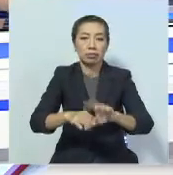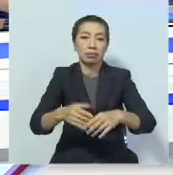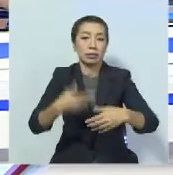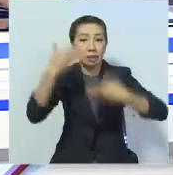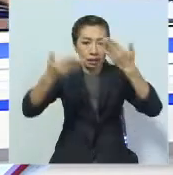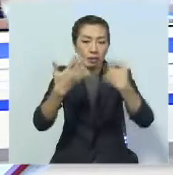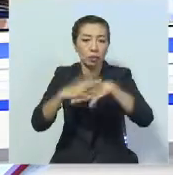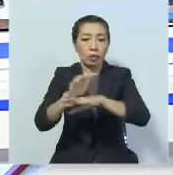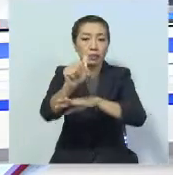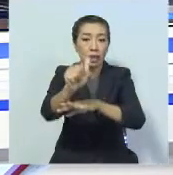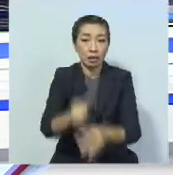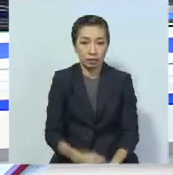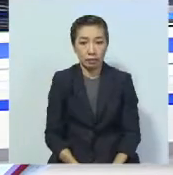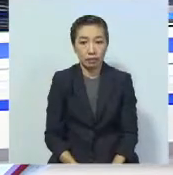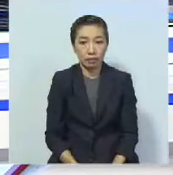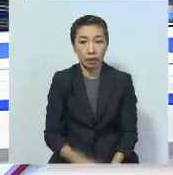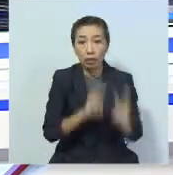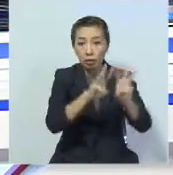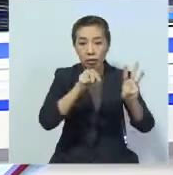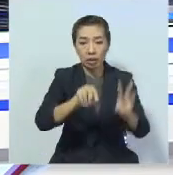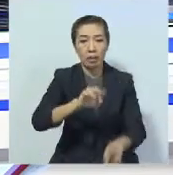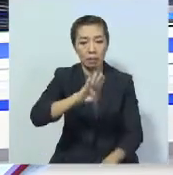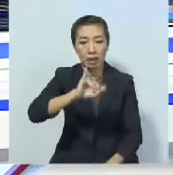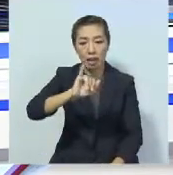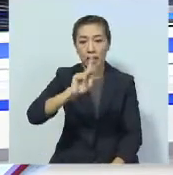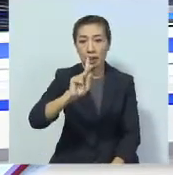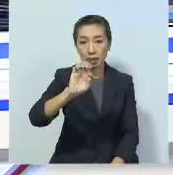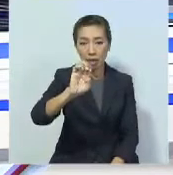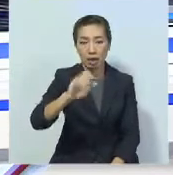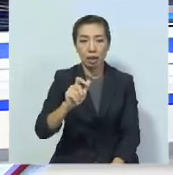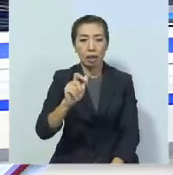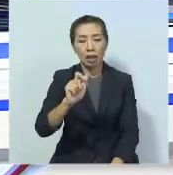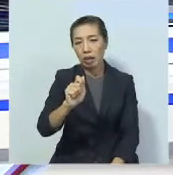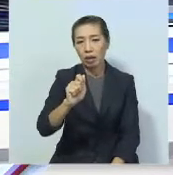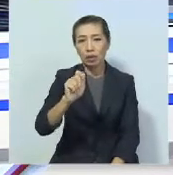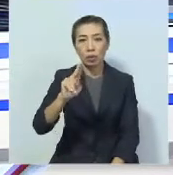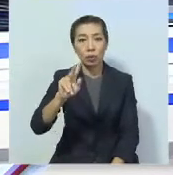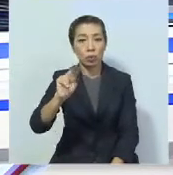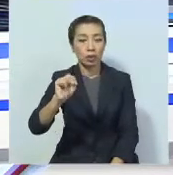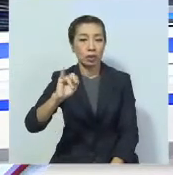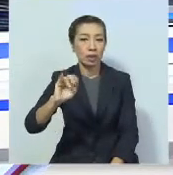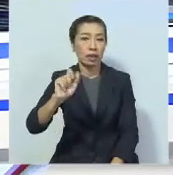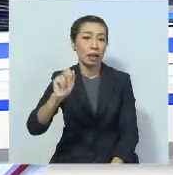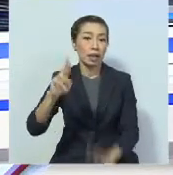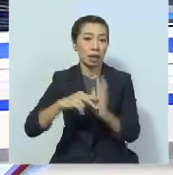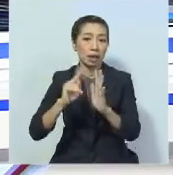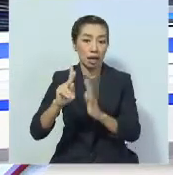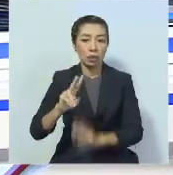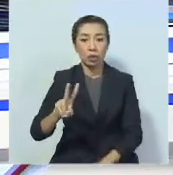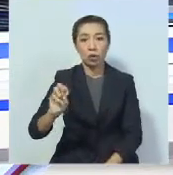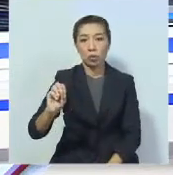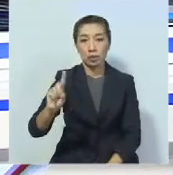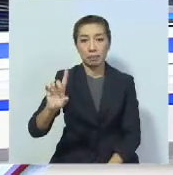ให้คุณผู้ชมไปร่วมสมัครกันนะคะใบอุ่นไอรักนะคะเข้าไปสมัครกันได้อุ่นไอรัก2018นะค